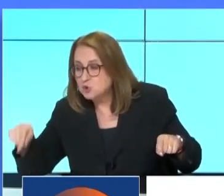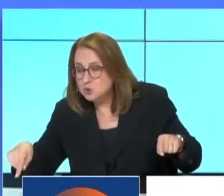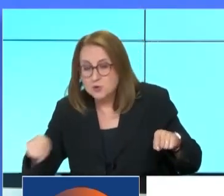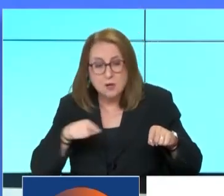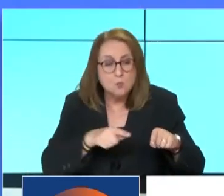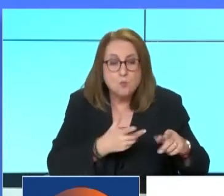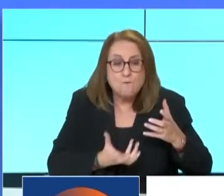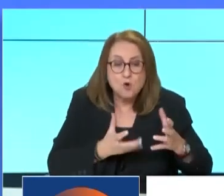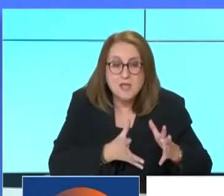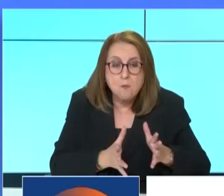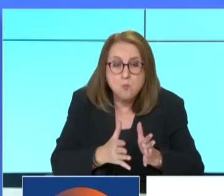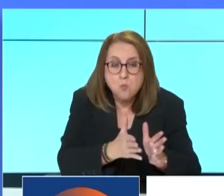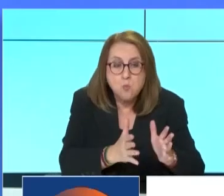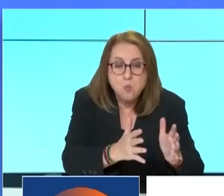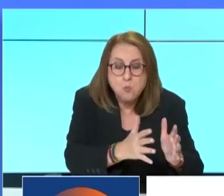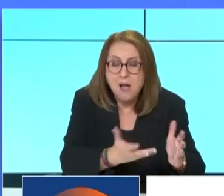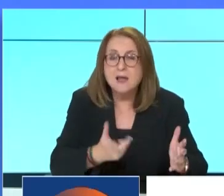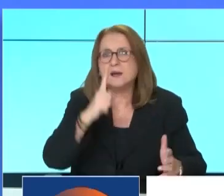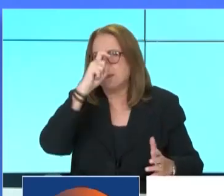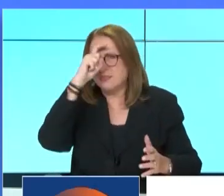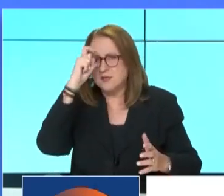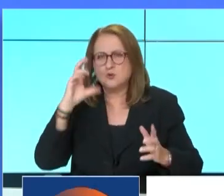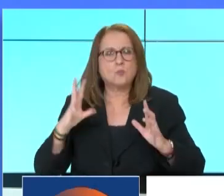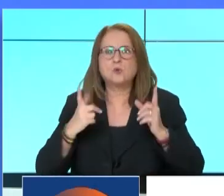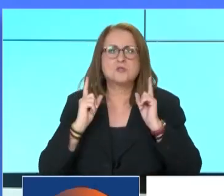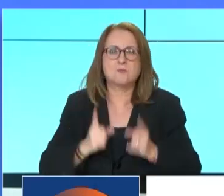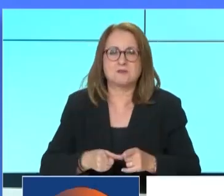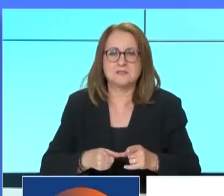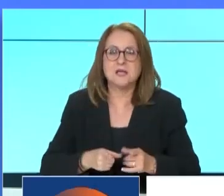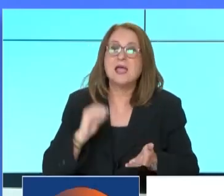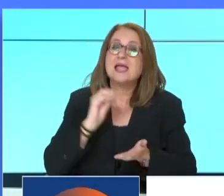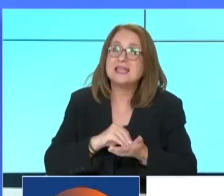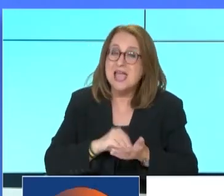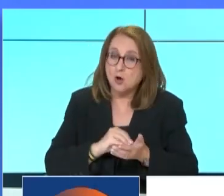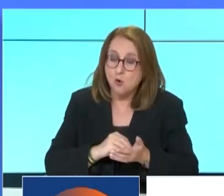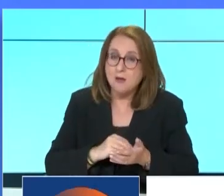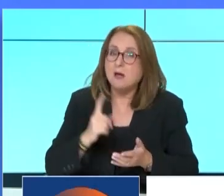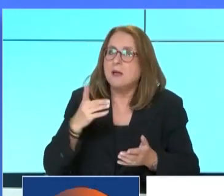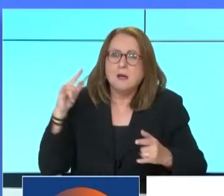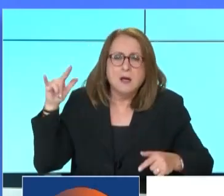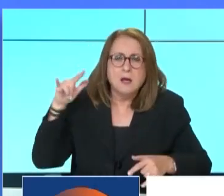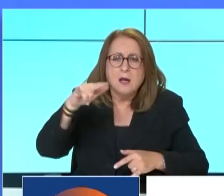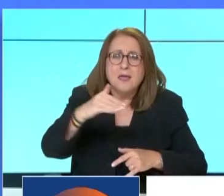της φωτιάς και το σημαντικό τώρα αν μπορεί, αν δεν μπορεί να επιχειρήσει το εναέριο μέσο. Στις τελευταίες 3 μέρες,